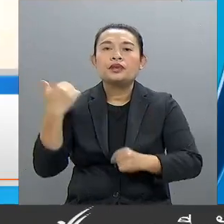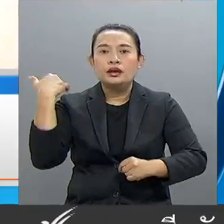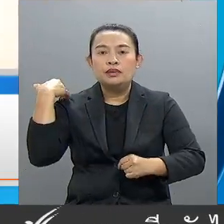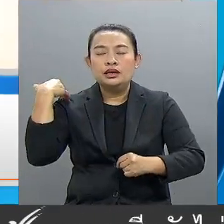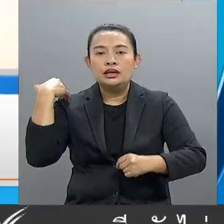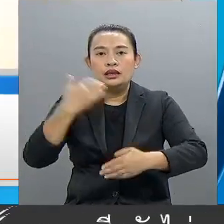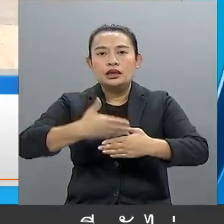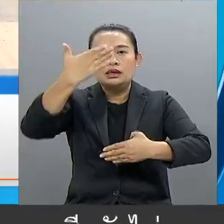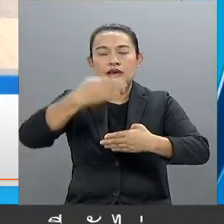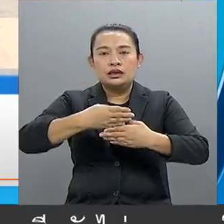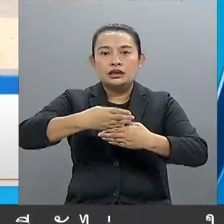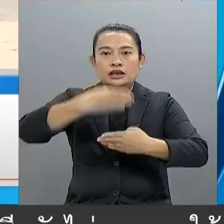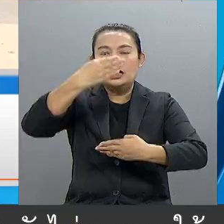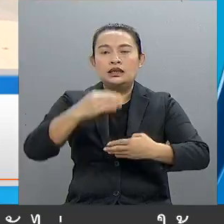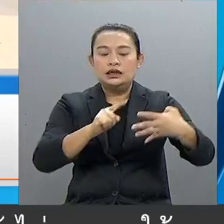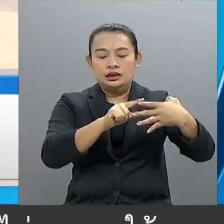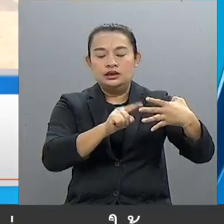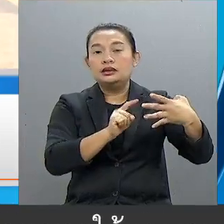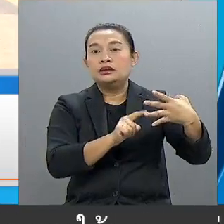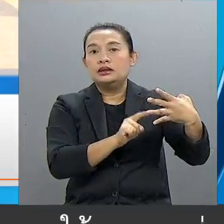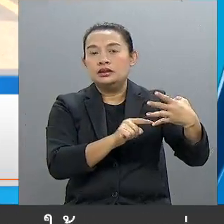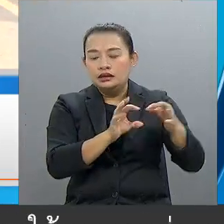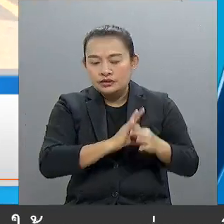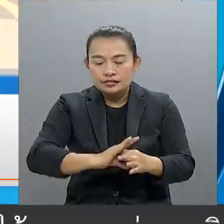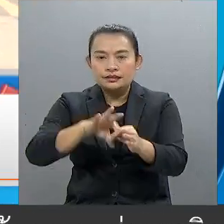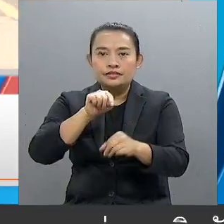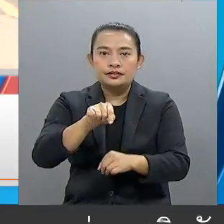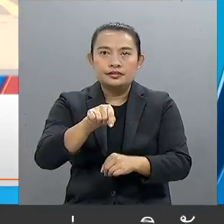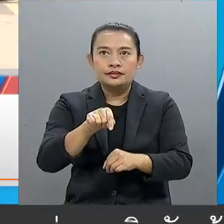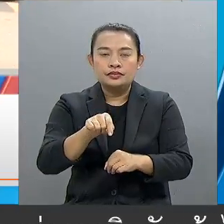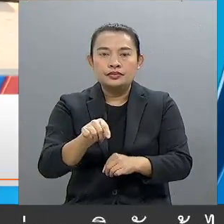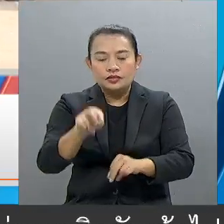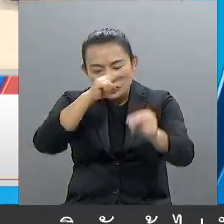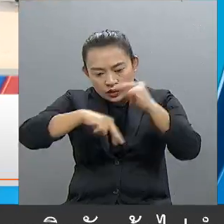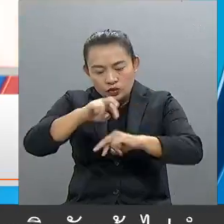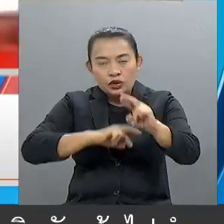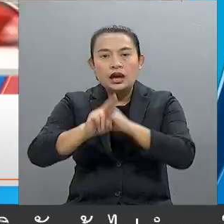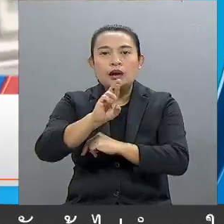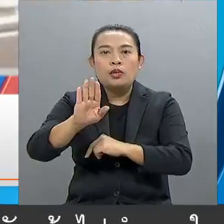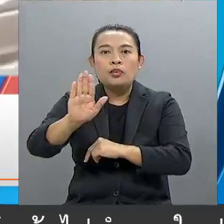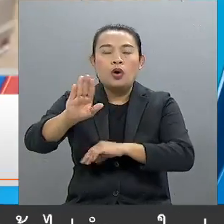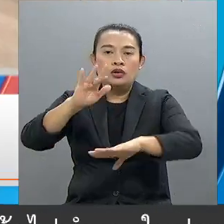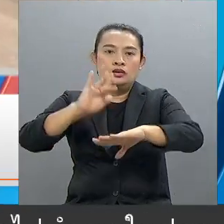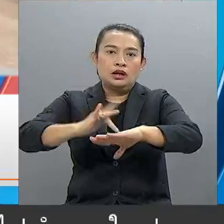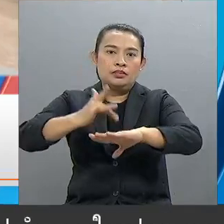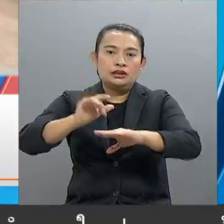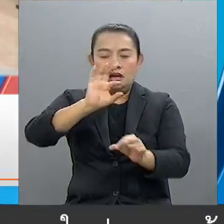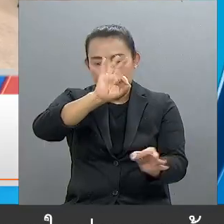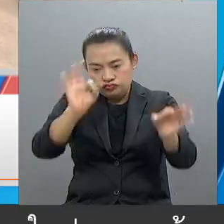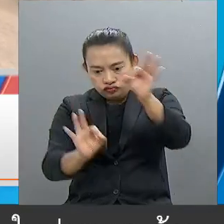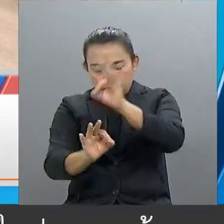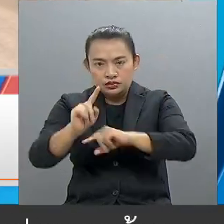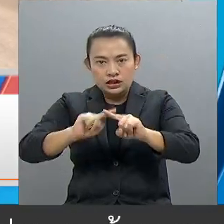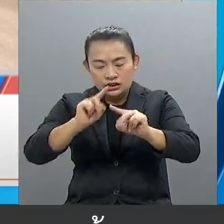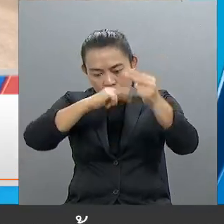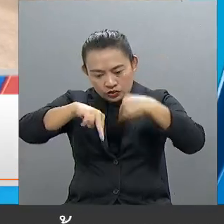าปล่อยเข้าระบบนะครับในเรื่องของรักษาระบบนิเวศน้ำอุปโภคบริโภคนะน้ำการเกษตรในปีนี้เรามีเฉพาะ